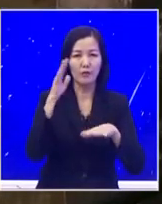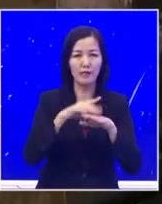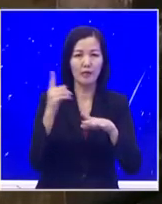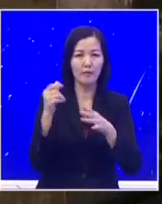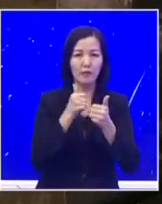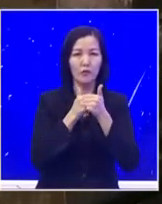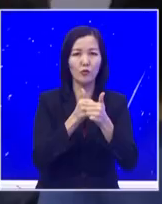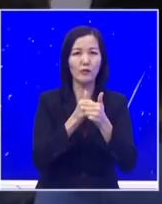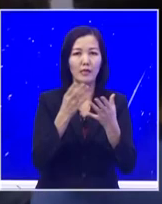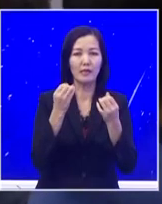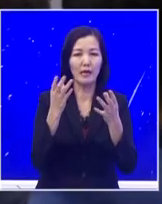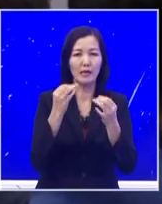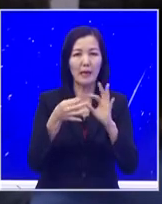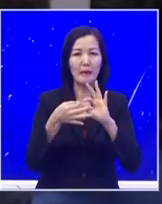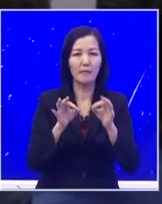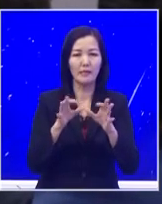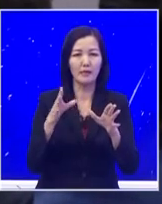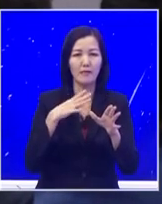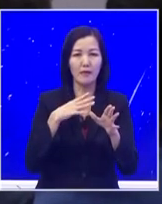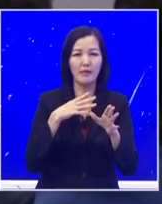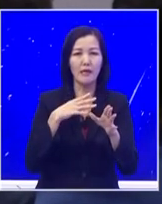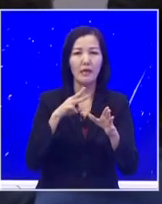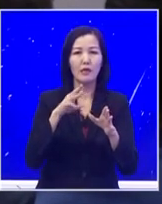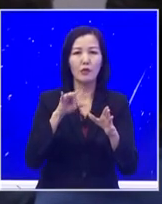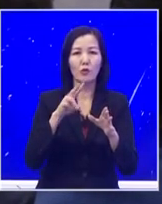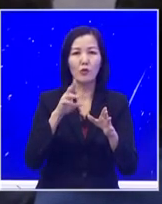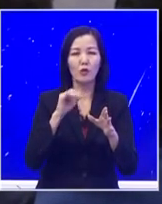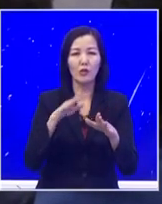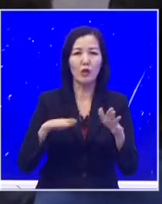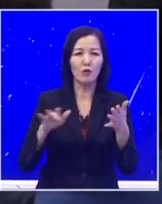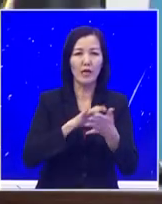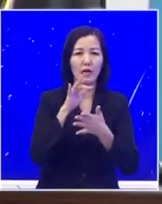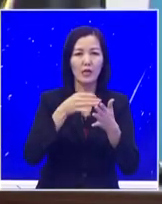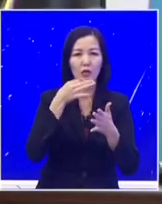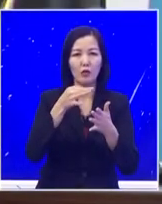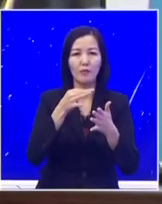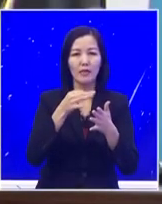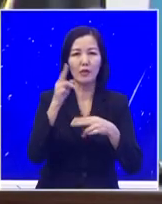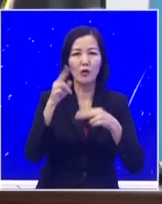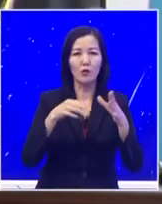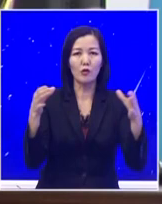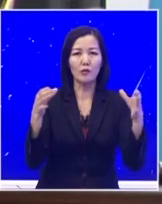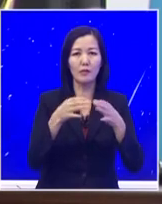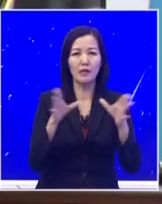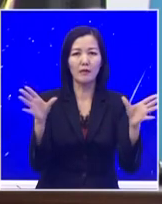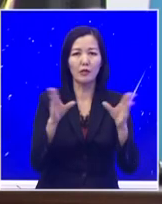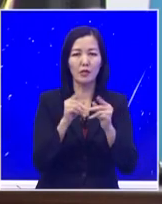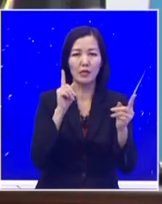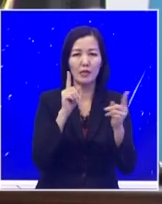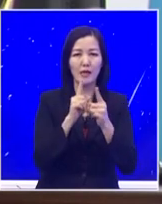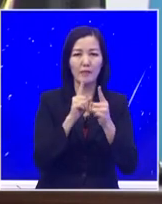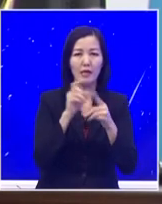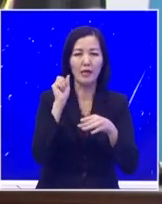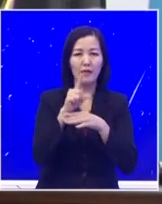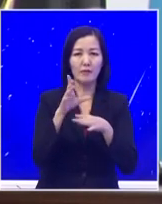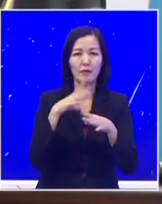бірінші орынбасары тағы бір мәрте пысықтап алды. Ләззат Тұрлашев аудан қаладағы жауаптыларды мердігер мекемелерді жинап бір қатар